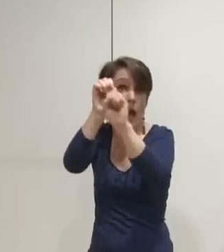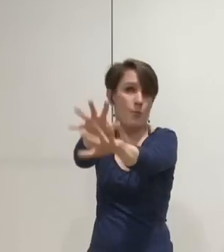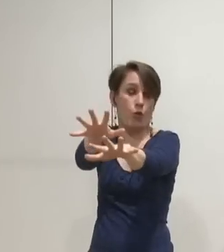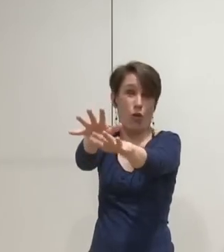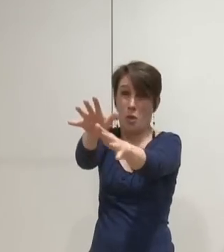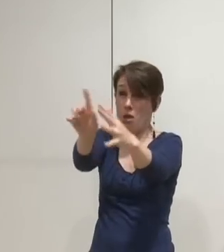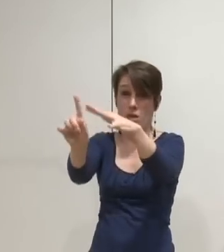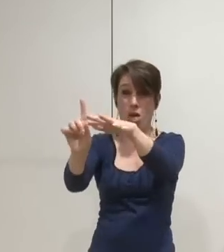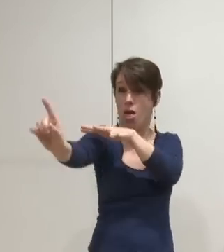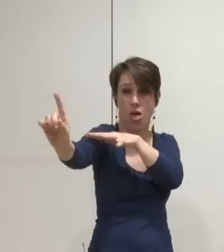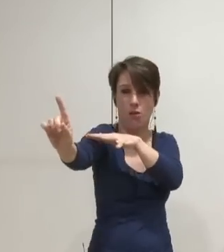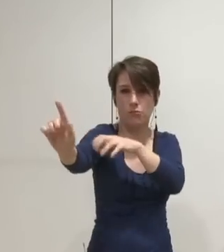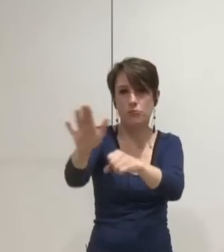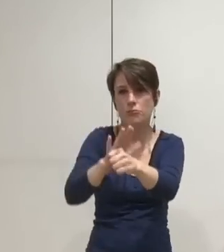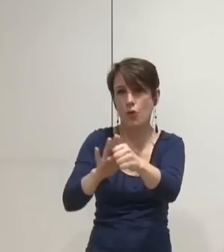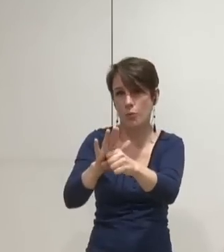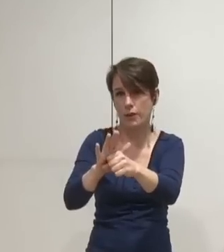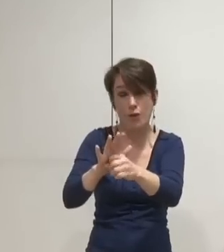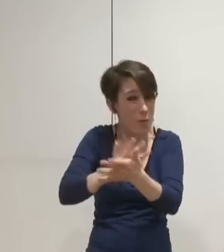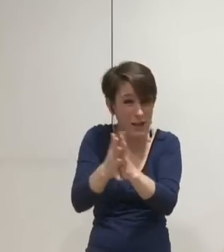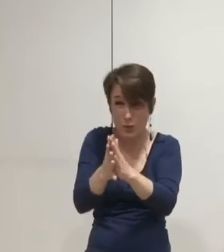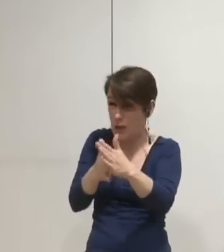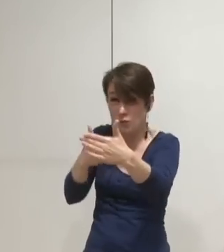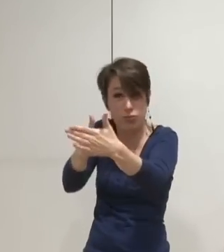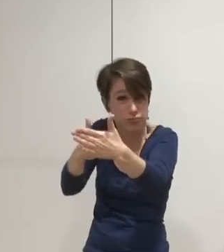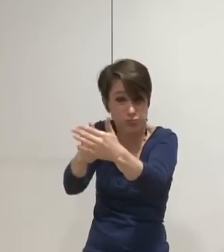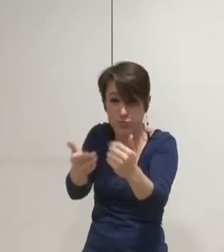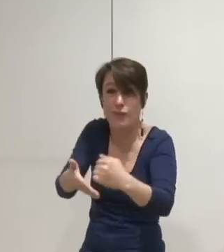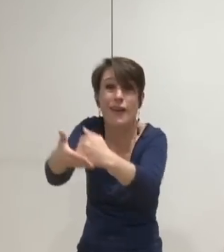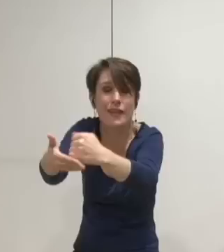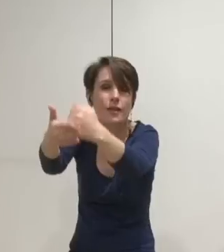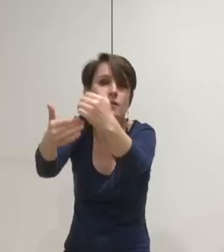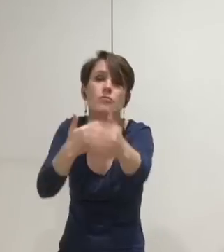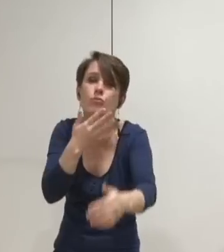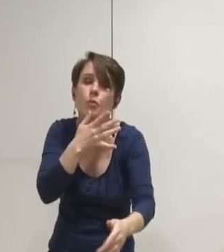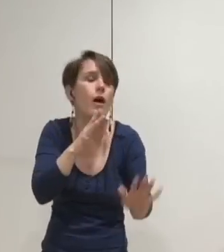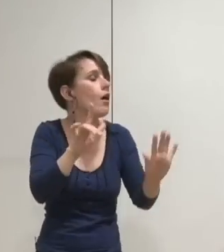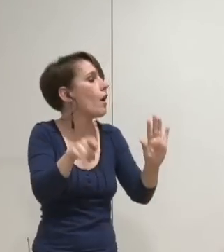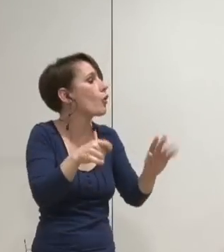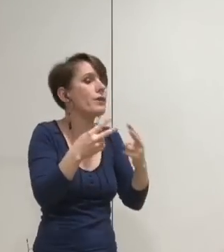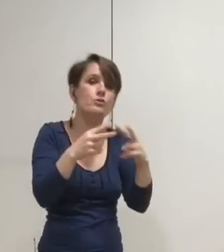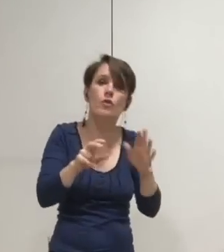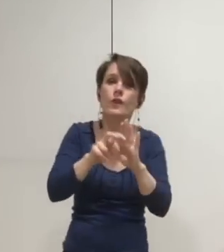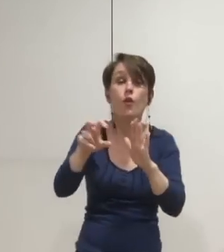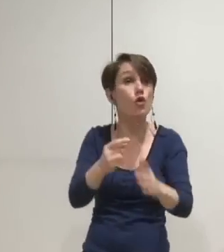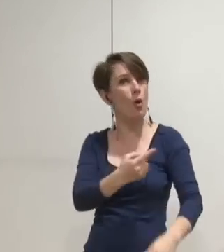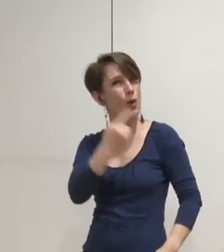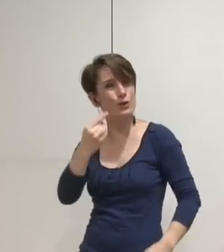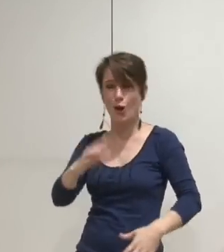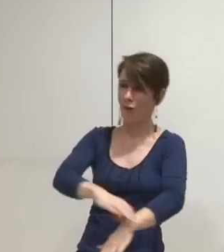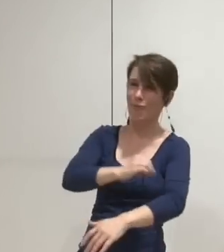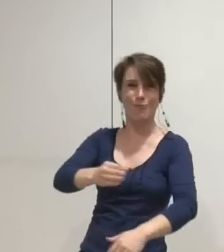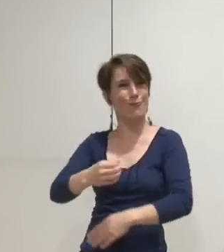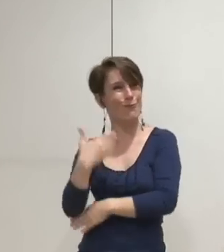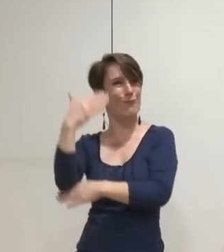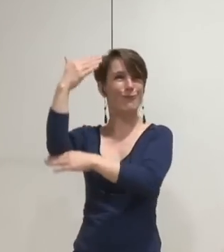forte donc toute chose égal par ailleurs la ville de grenom ne résoudra pas toute seule les les problèmes je pense qu'il serait bien d'avoir un un regard aussi